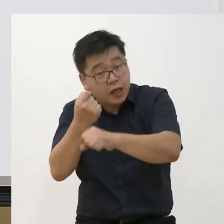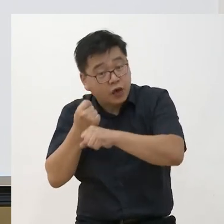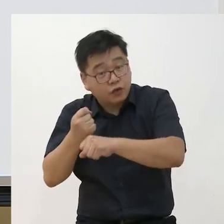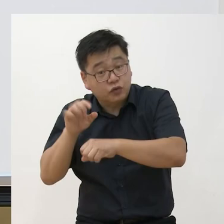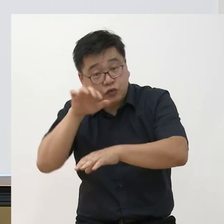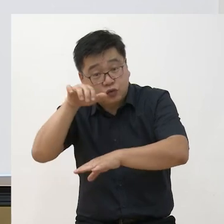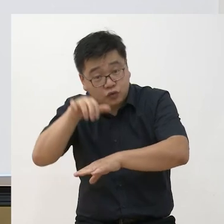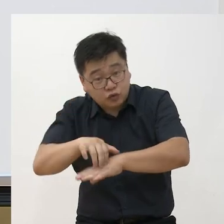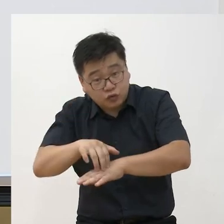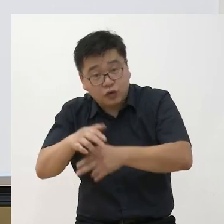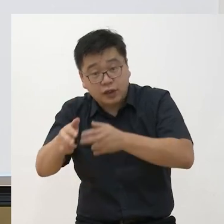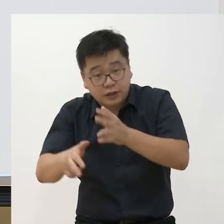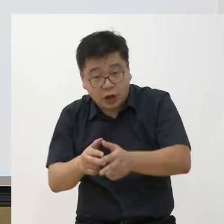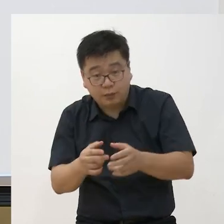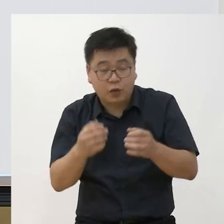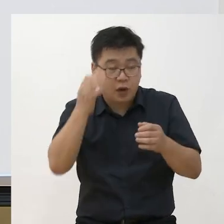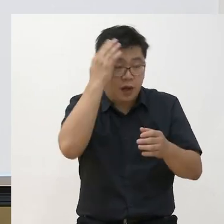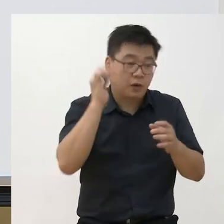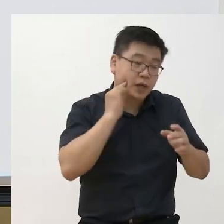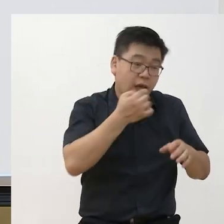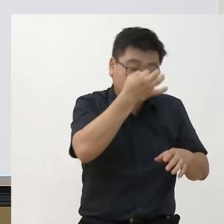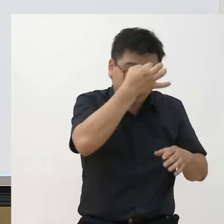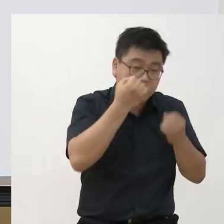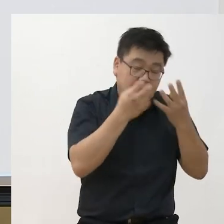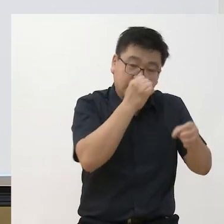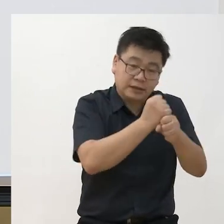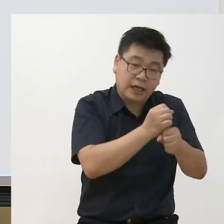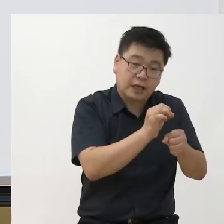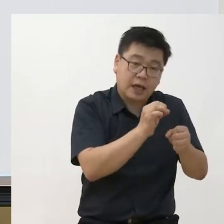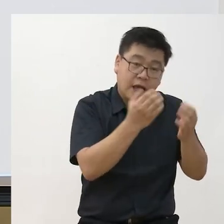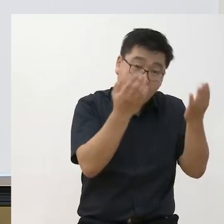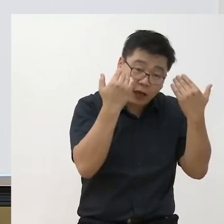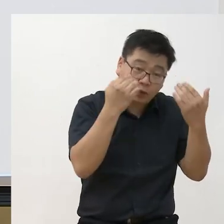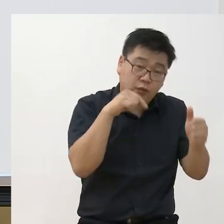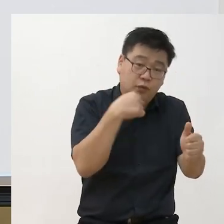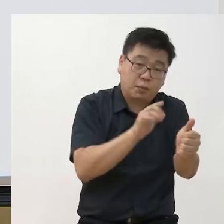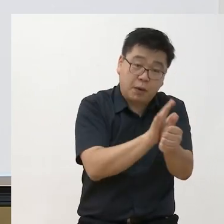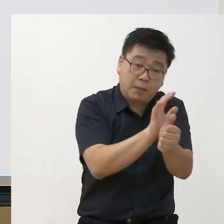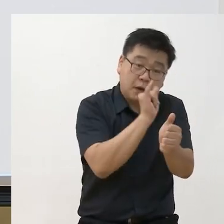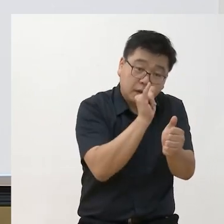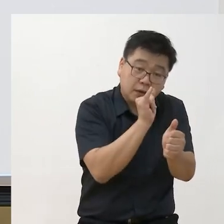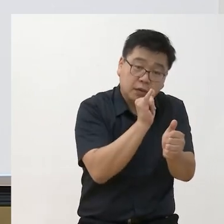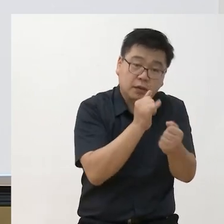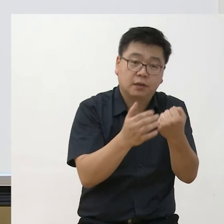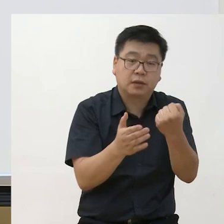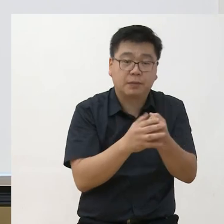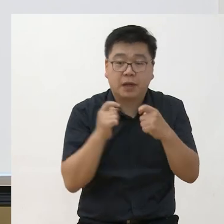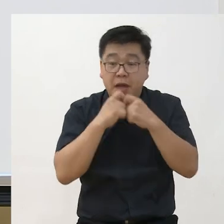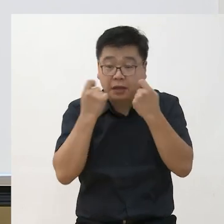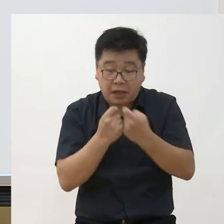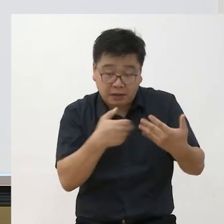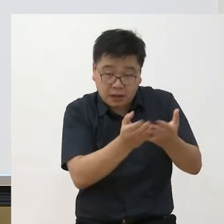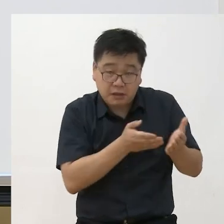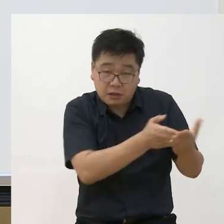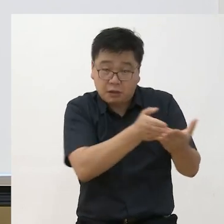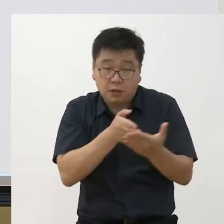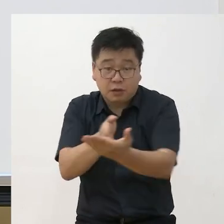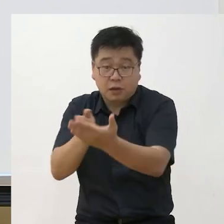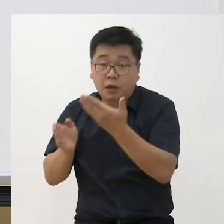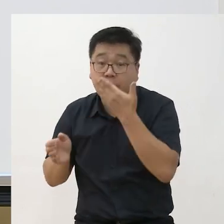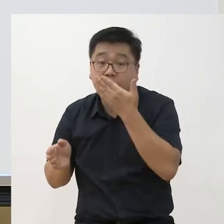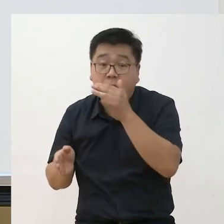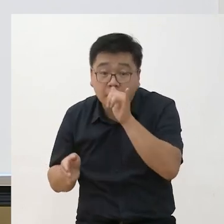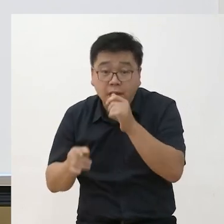그리고 한국 예술 창작 아카데미 지원 사업에도 각각의 문학 분야의 단체나 그 개인이 신청 가능합니다. 그래서